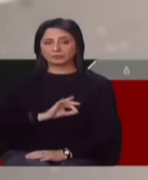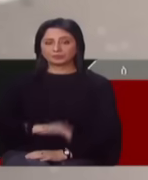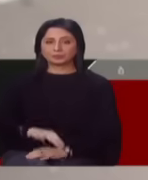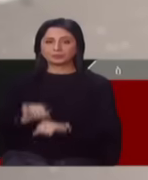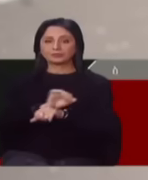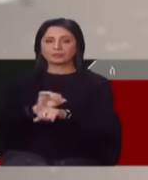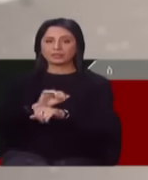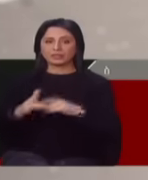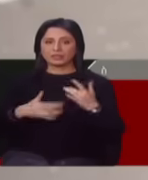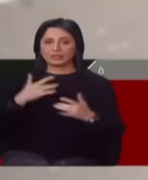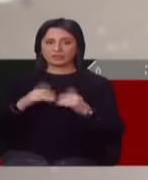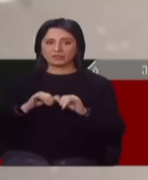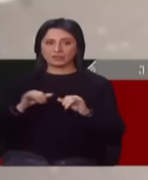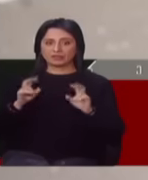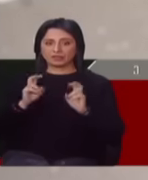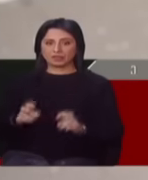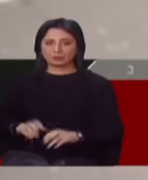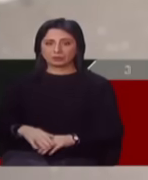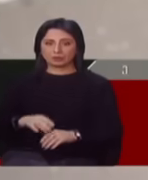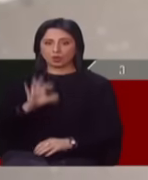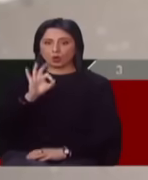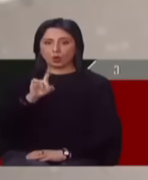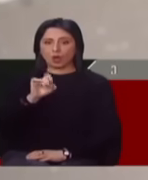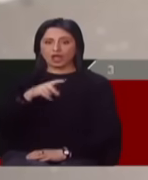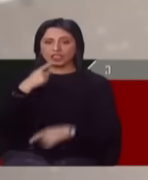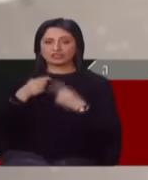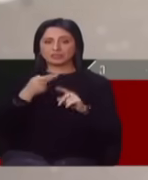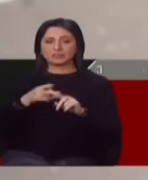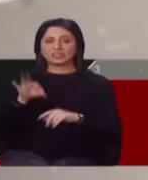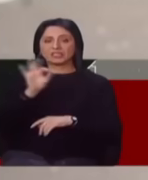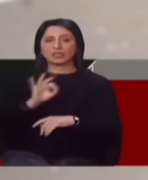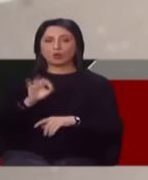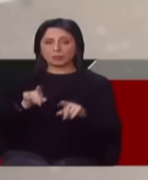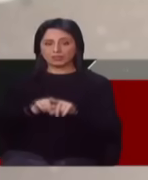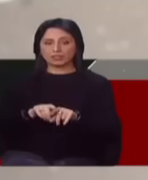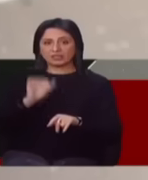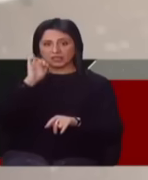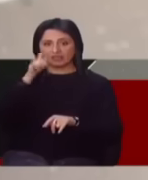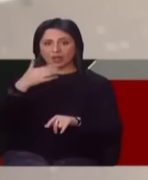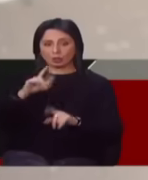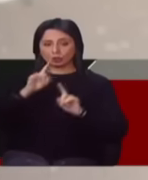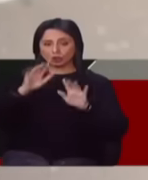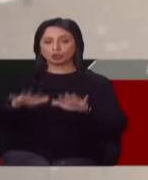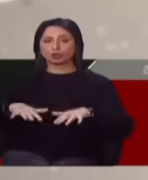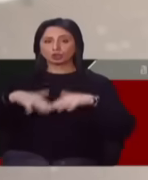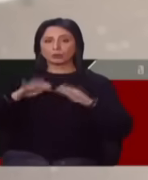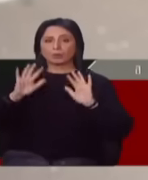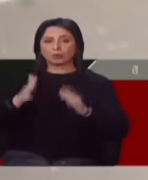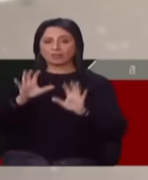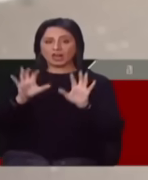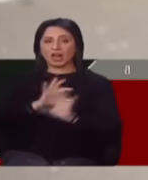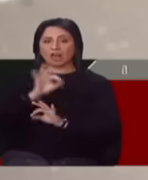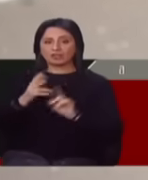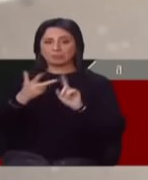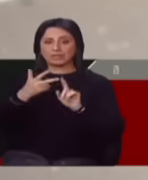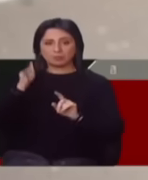ხმარდება რევოლუციური სცენარების განვითარებას. ანრი ოხანაშვილმა ისაუბრა იმის თაობაზეც, რომ ხვალ უკვე პლენარულ სხდომაზე მოხდება